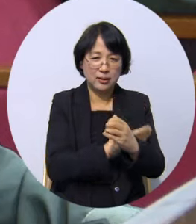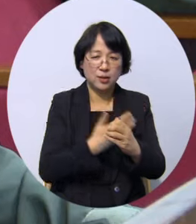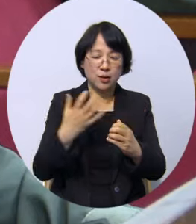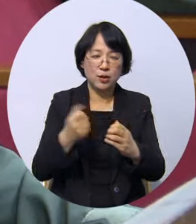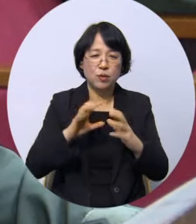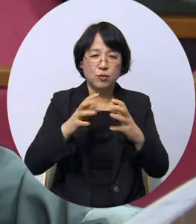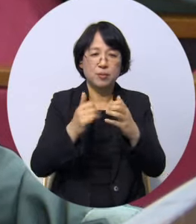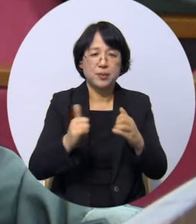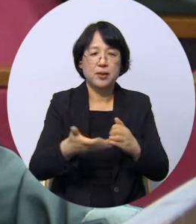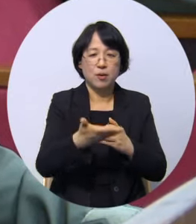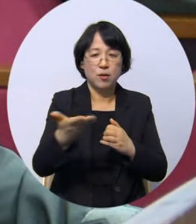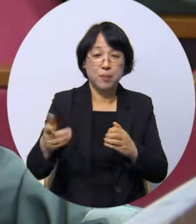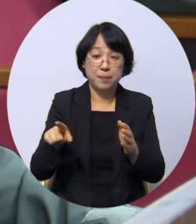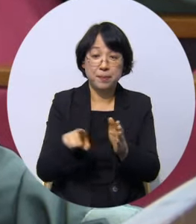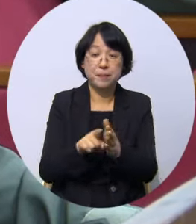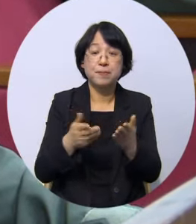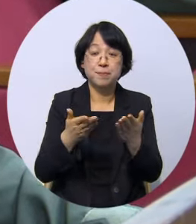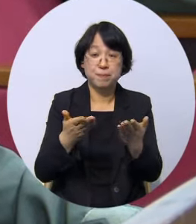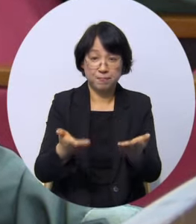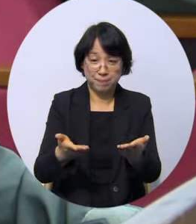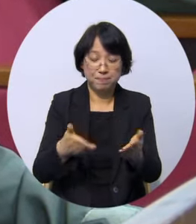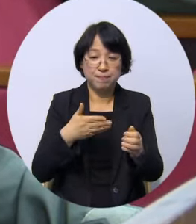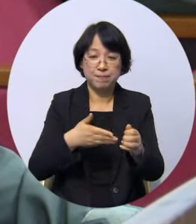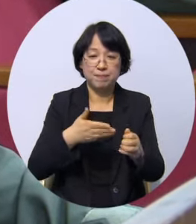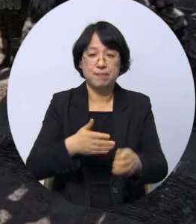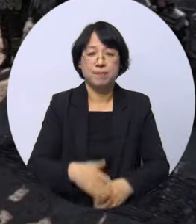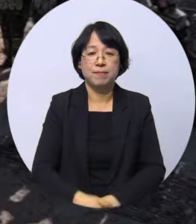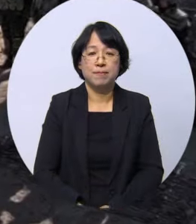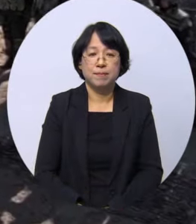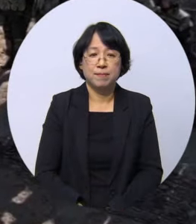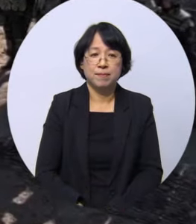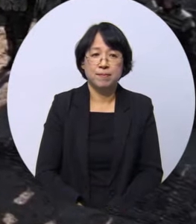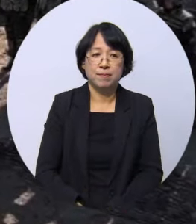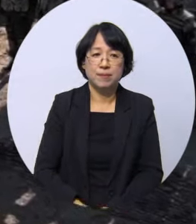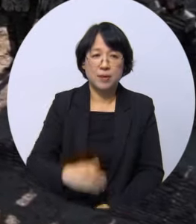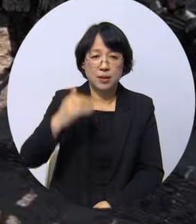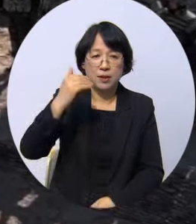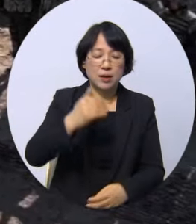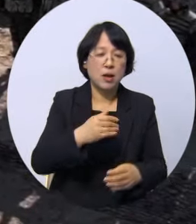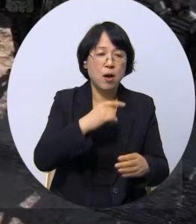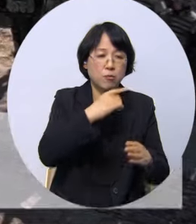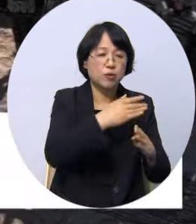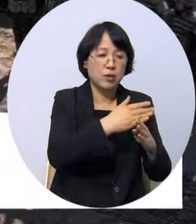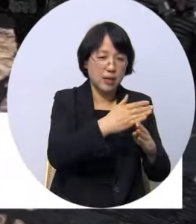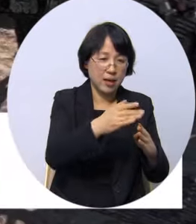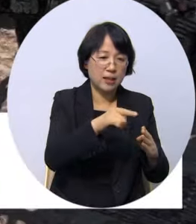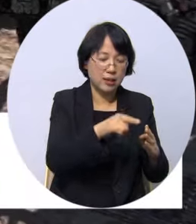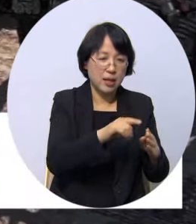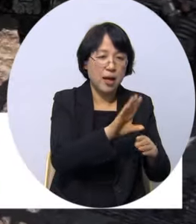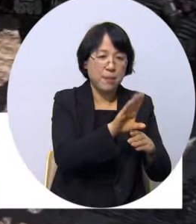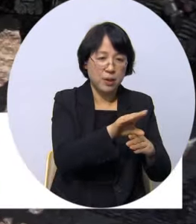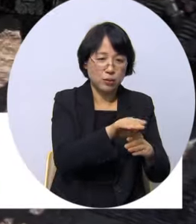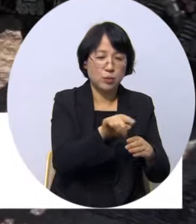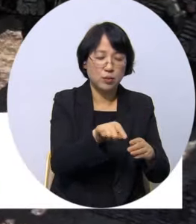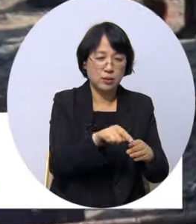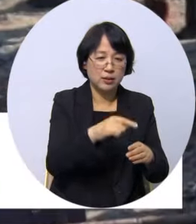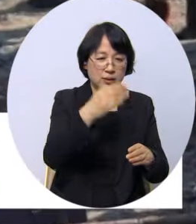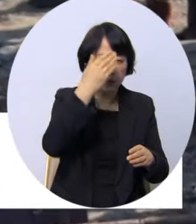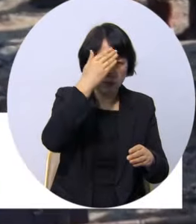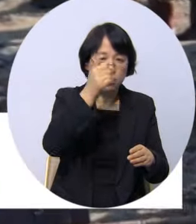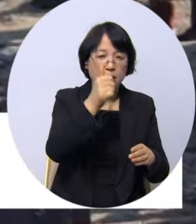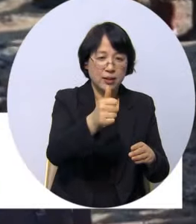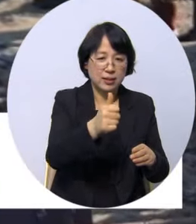팬텀맨션 주어야 한다고 당부했습니다 한편 조선 중앙통신은 김정은 북한 국무위원장이